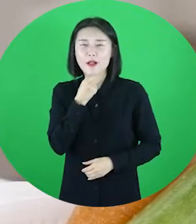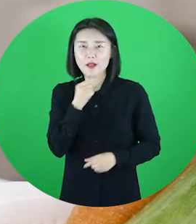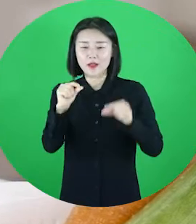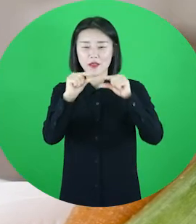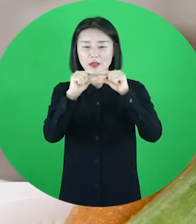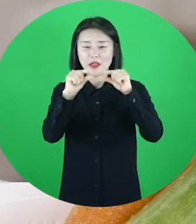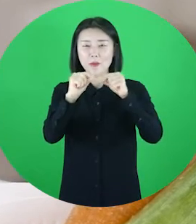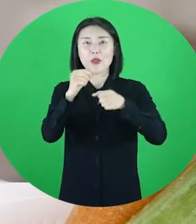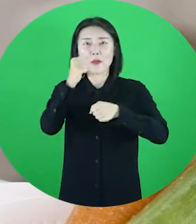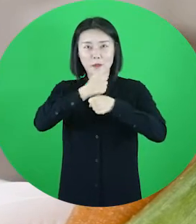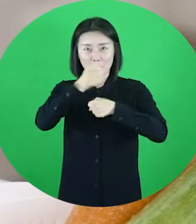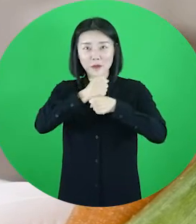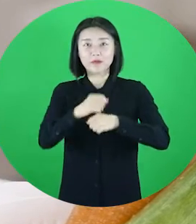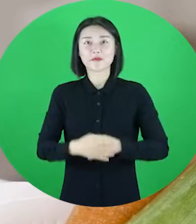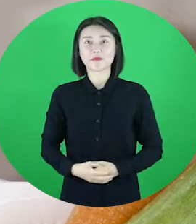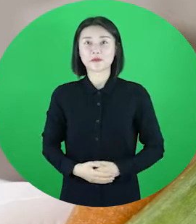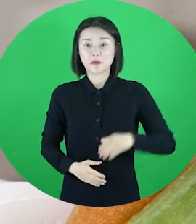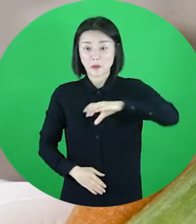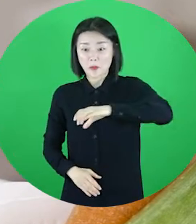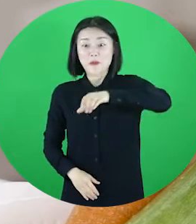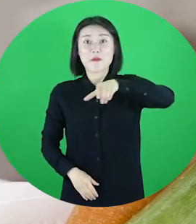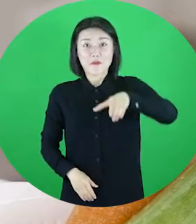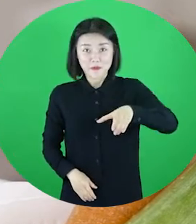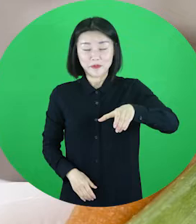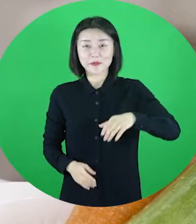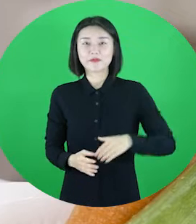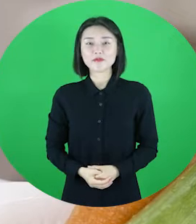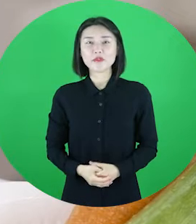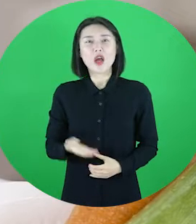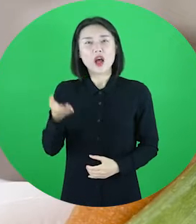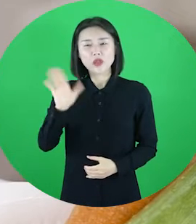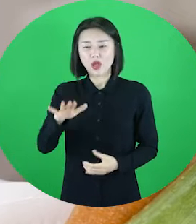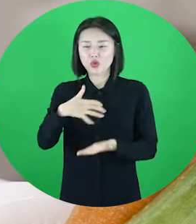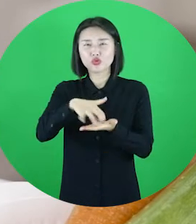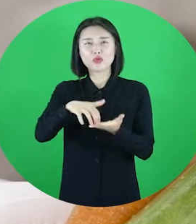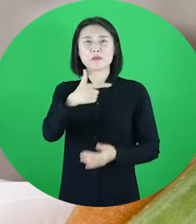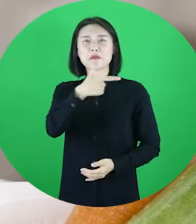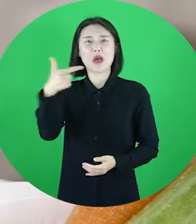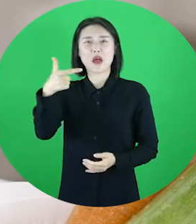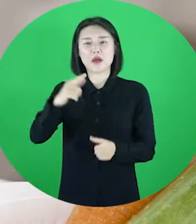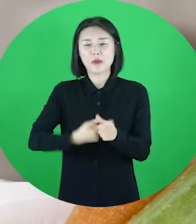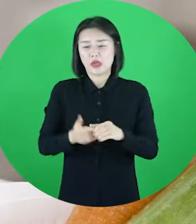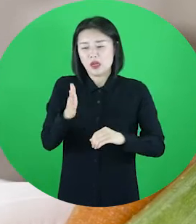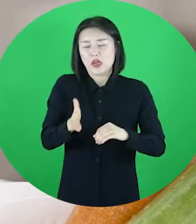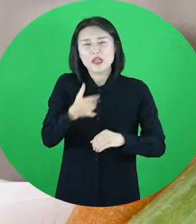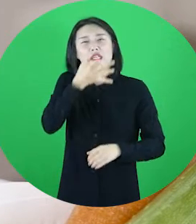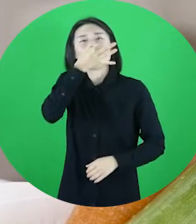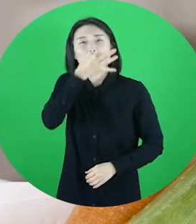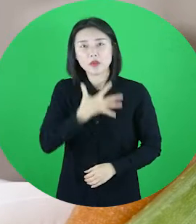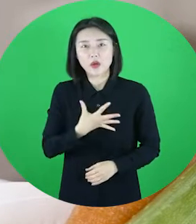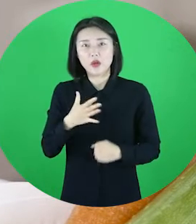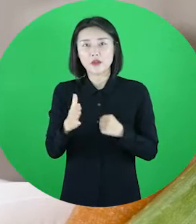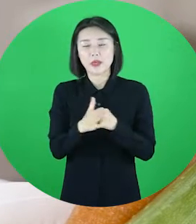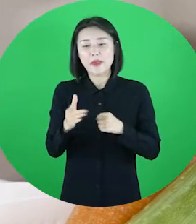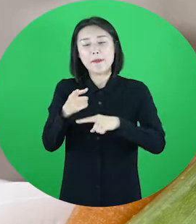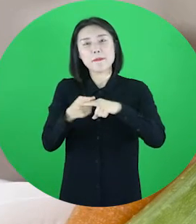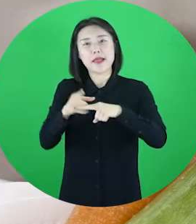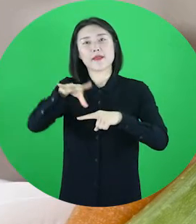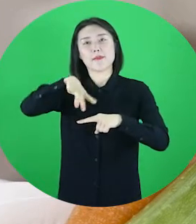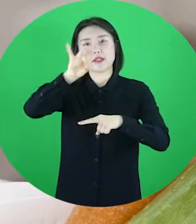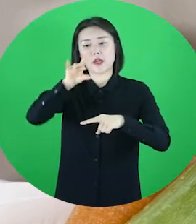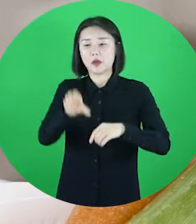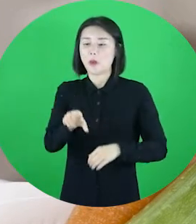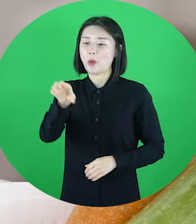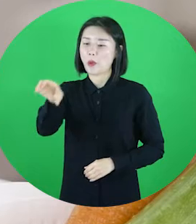방향을 돌려서 잘라줄 건데 이게 너무 많으면 우리가 썰기 어렵기 때문에 한 절반 정도만 옆으로